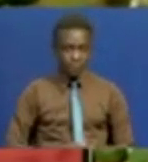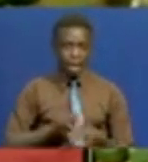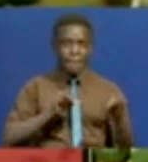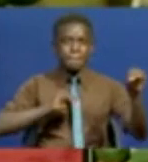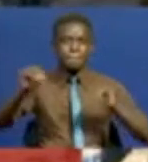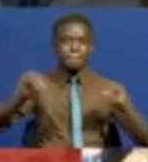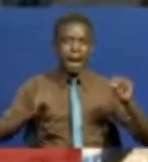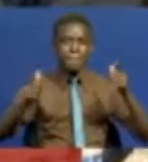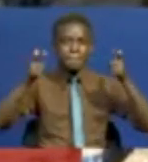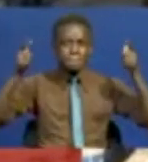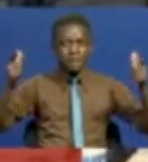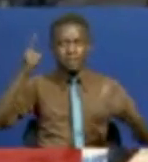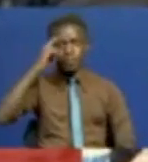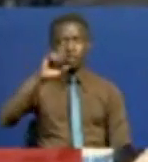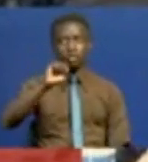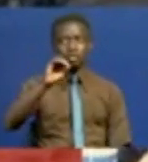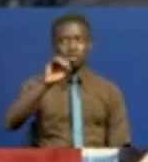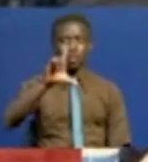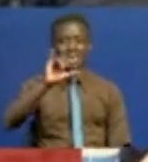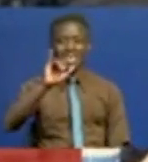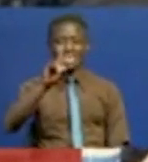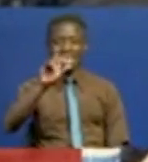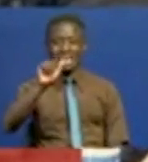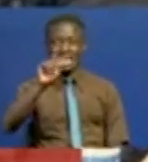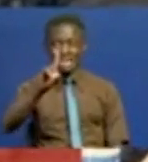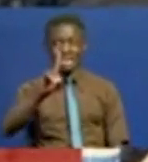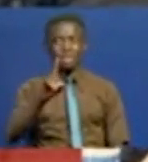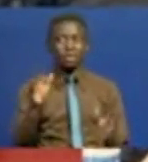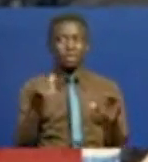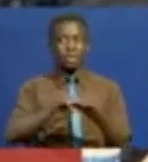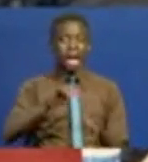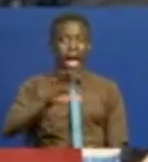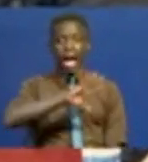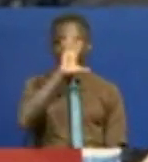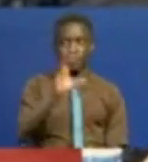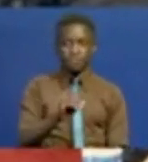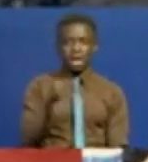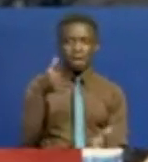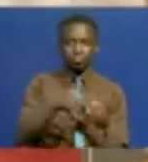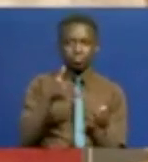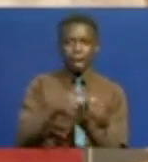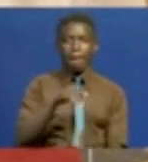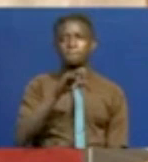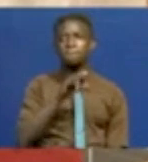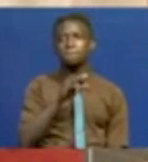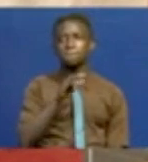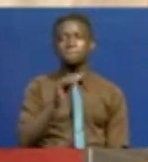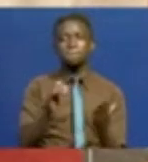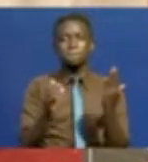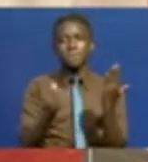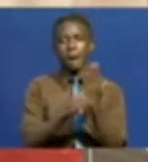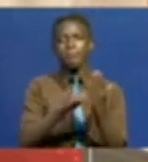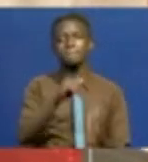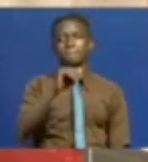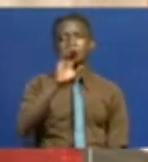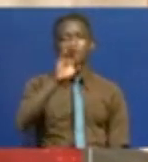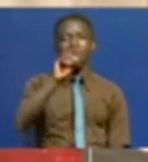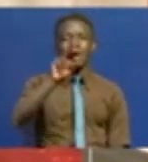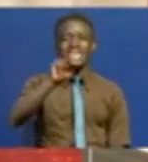wa Solidaridad katika eneo la mashariki na kati mwa Afrika, Boniface Mulandi, alisema kuwa kutii kanuni